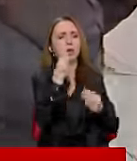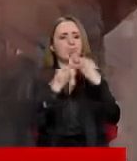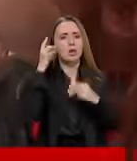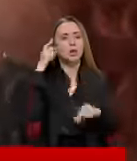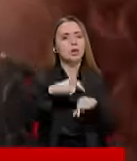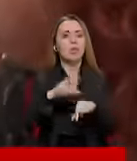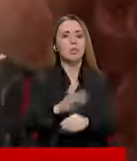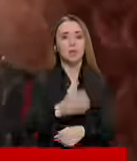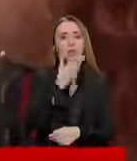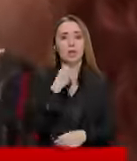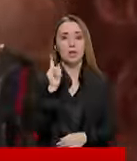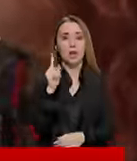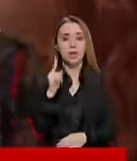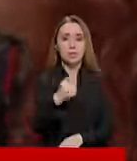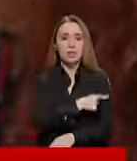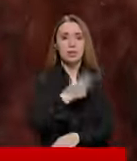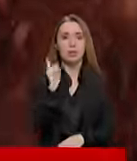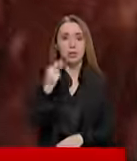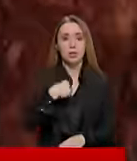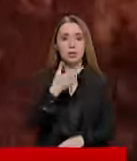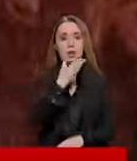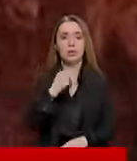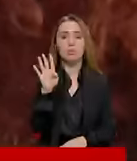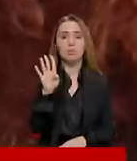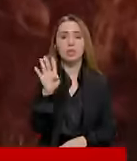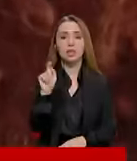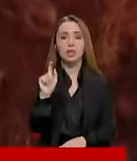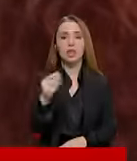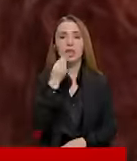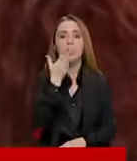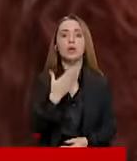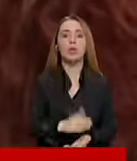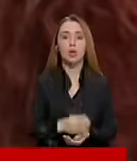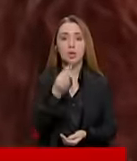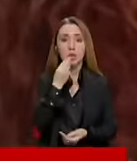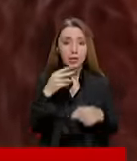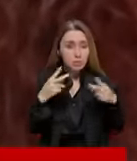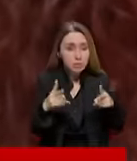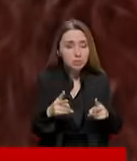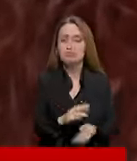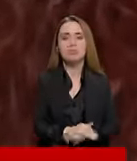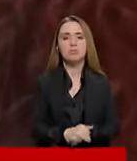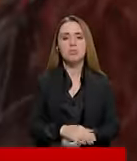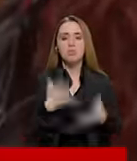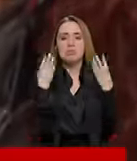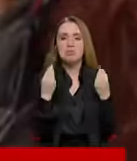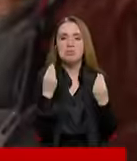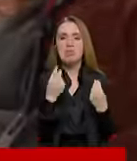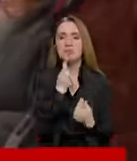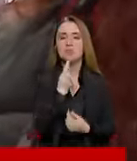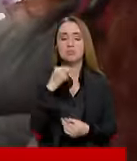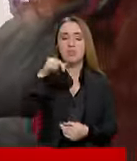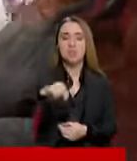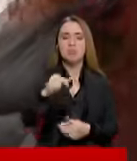hatırlamıyorum emekli öğretmen sınıf öğretmen ama şimdi Emekliyim 40 liraya Nerede yemek yiyeceğim ben ya yiyebilir miyim hem Nezih güzel şimdi